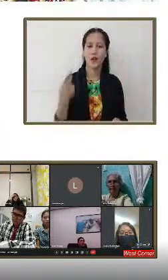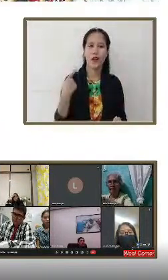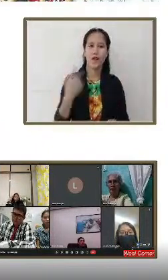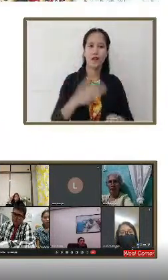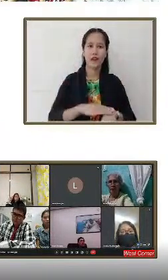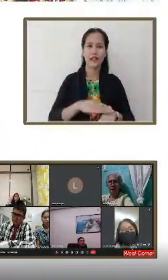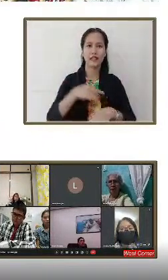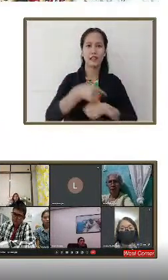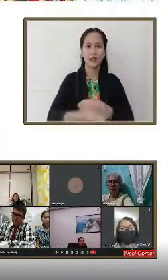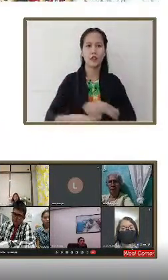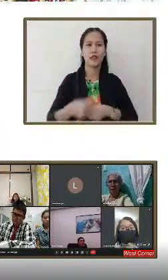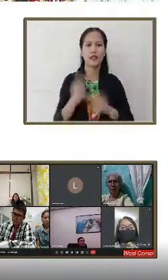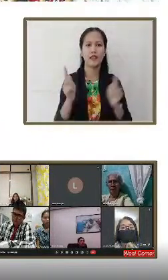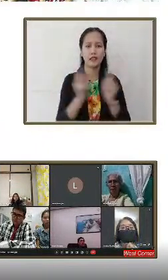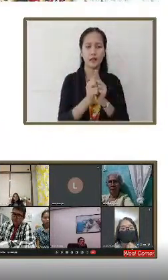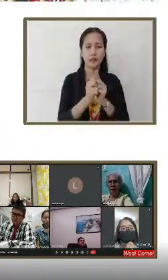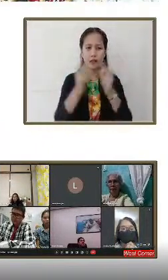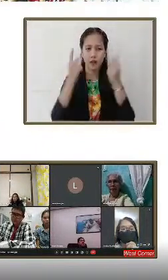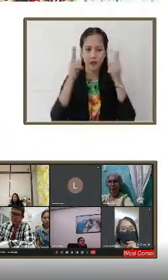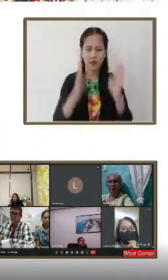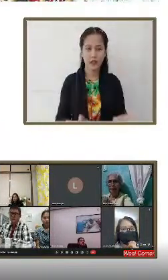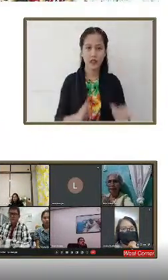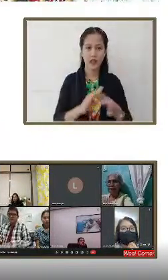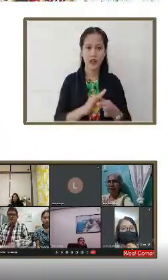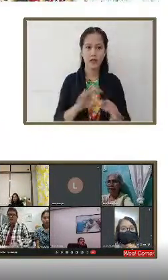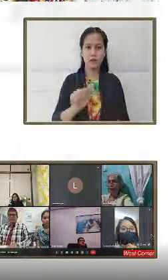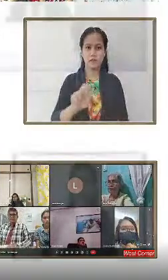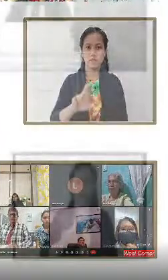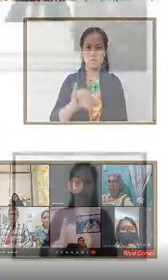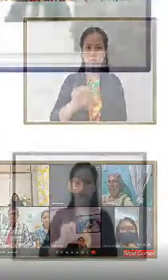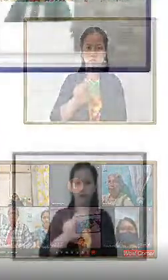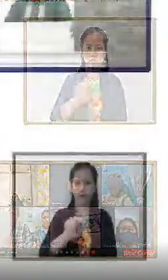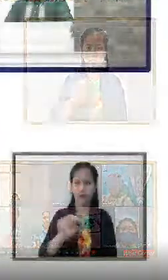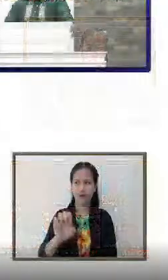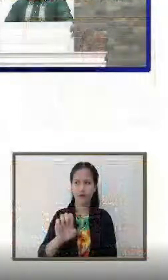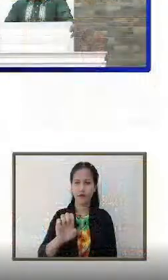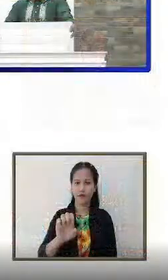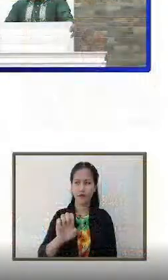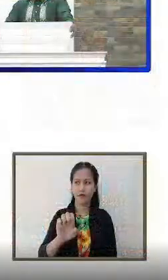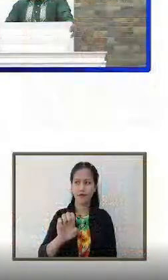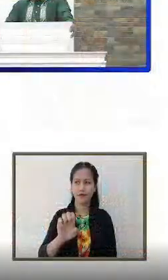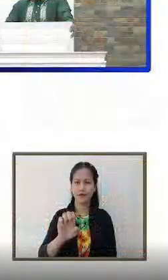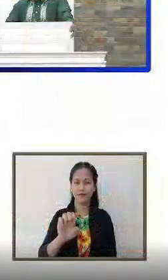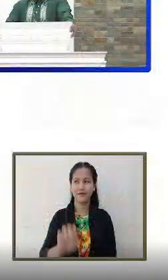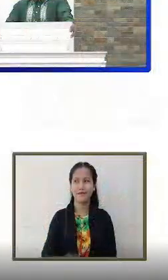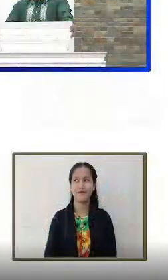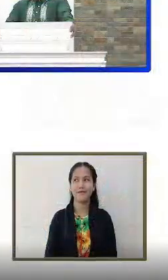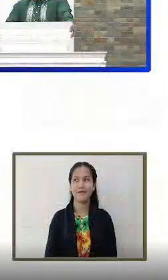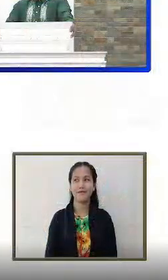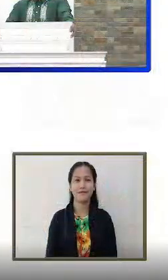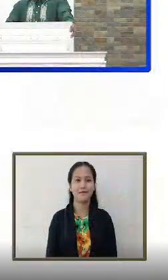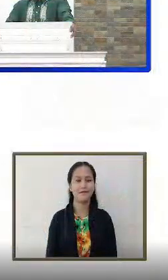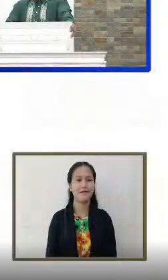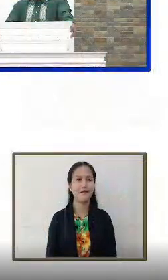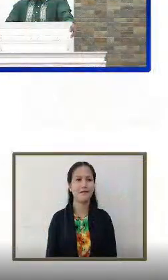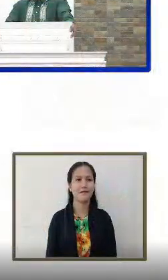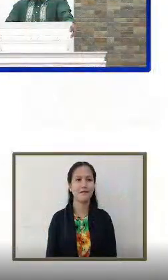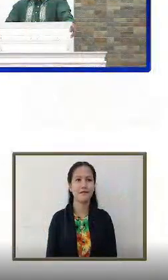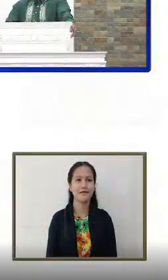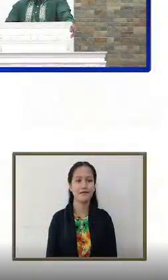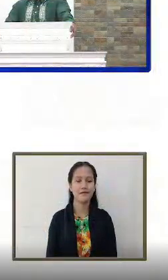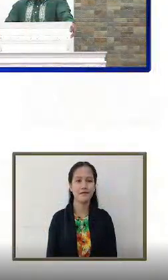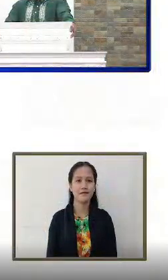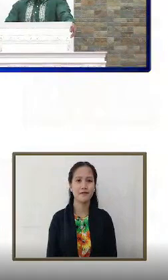Google Meet. Bisita ni Ma'am Aryan Tinglasan. May isang bisita, Ma'am Aryan. Sino yung bisita natin dyan? Paki-ano yung apo, yung first time natin